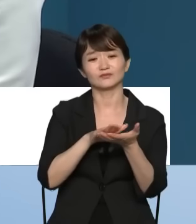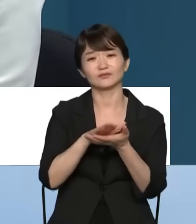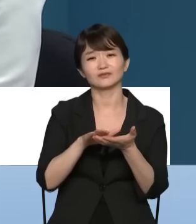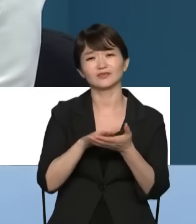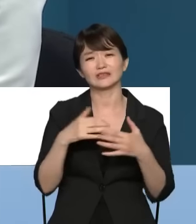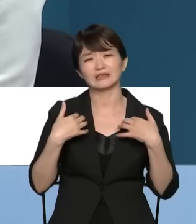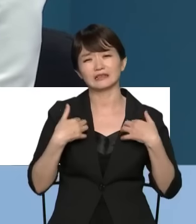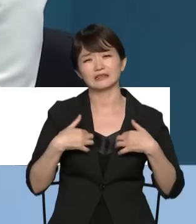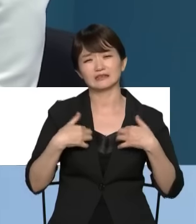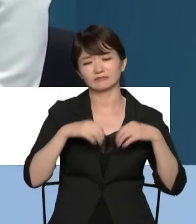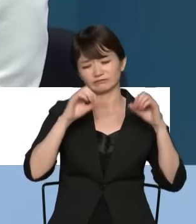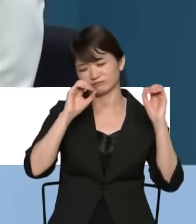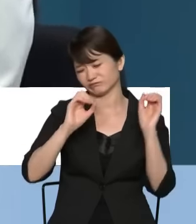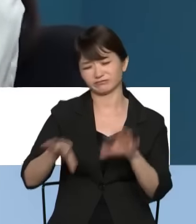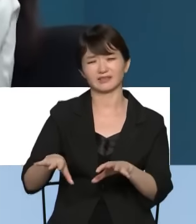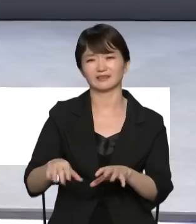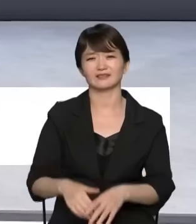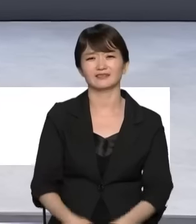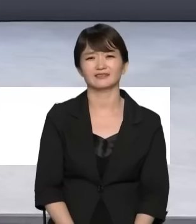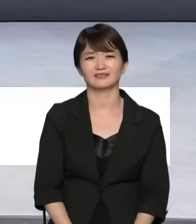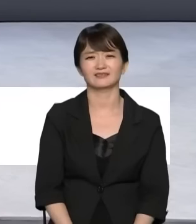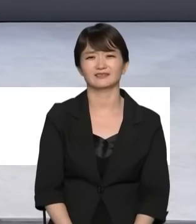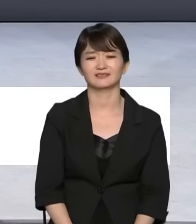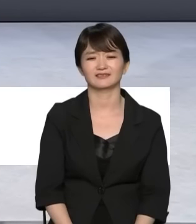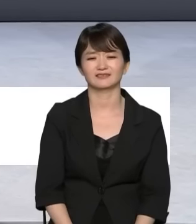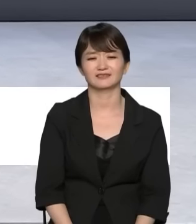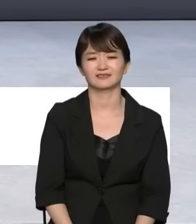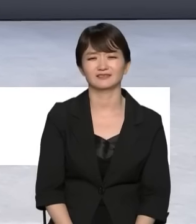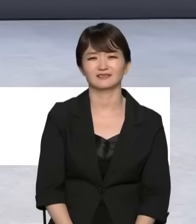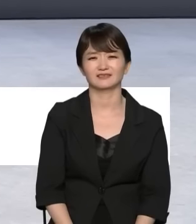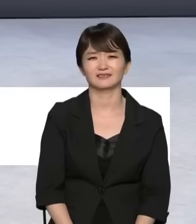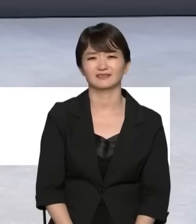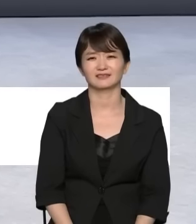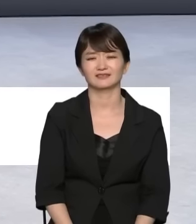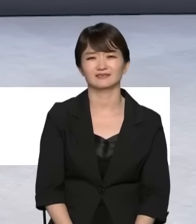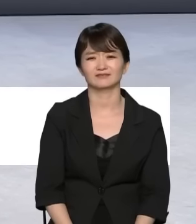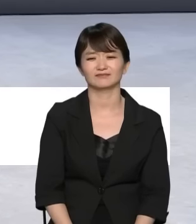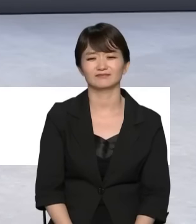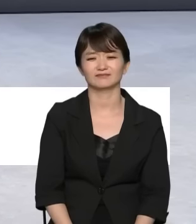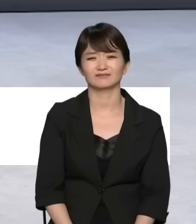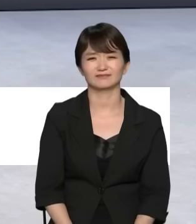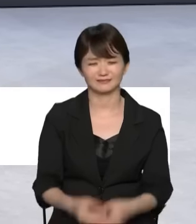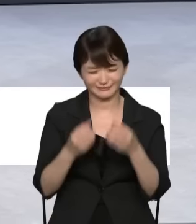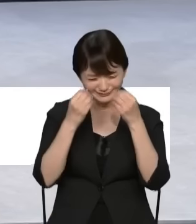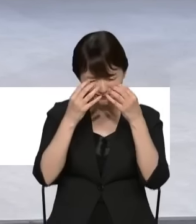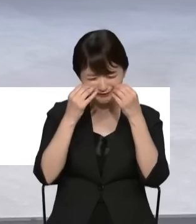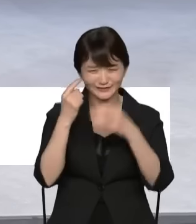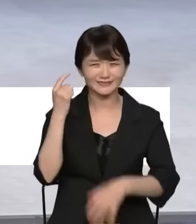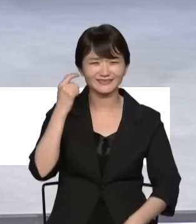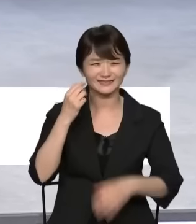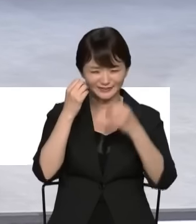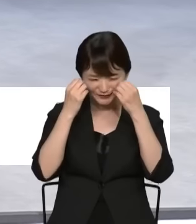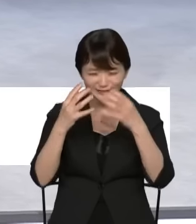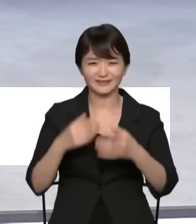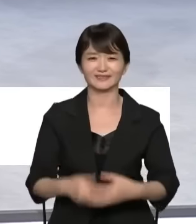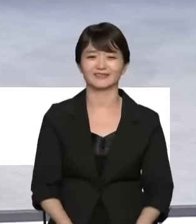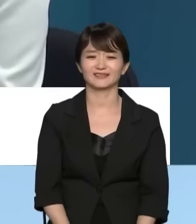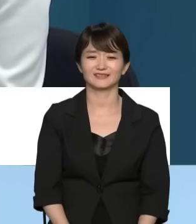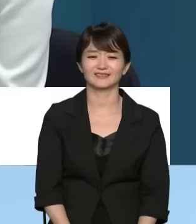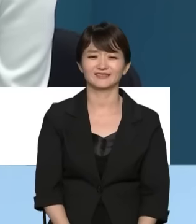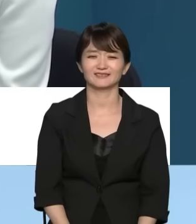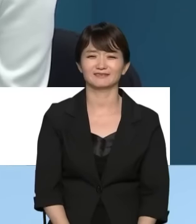재미가 없당. 뭐 이런 그 캐릭터가 이런 캐릭터라. 아, 너무 슬프네요. 네, 좀 예, 네.